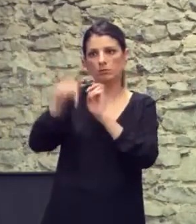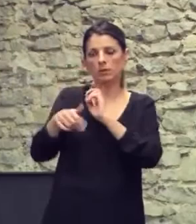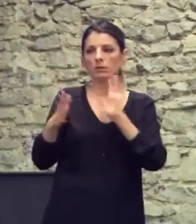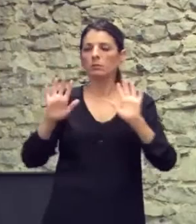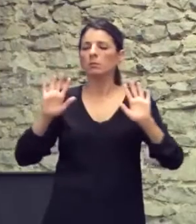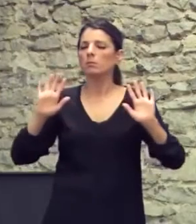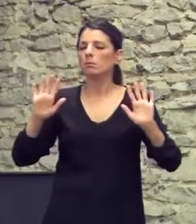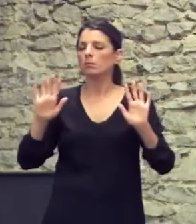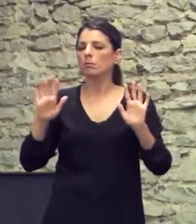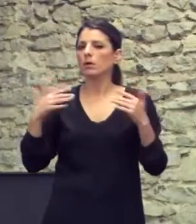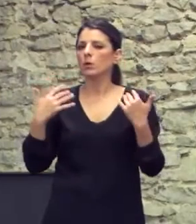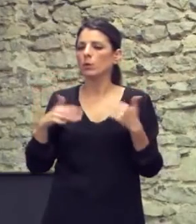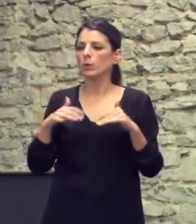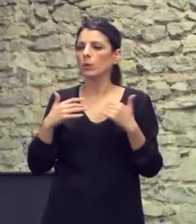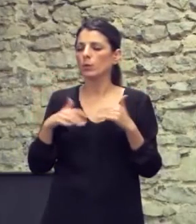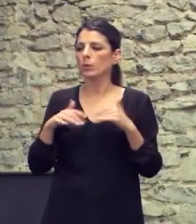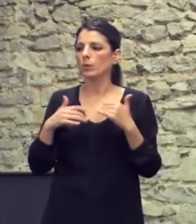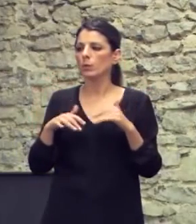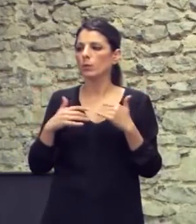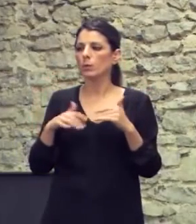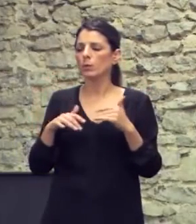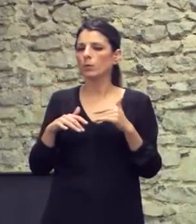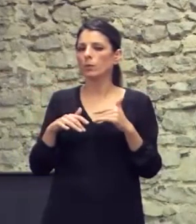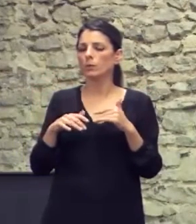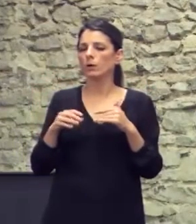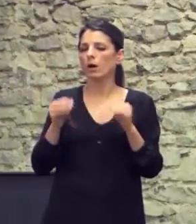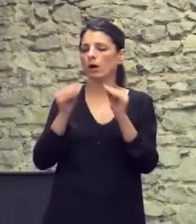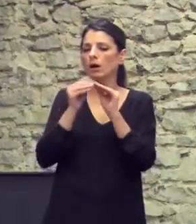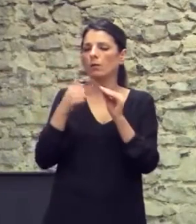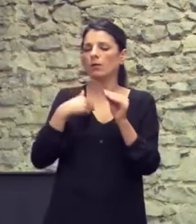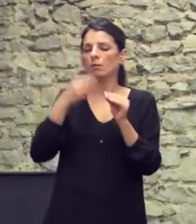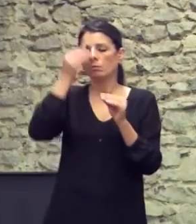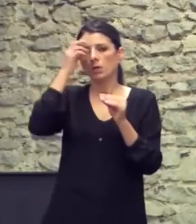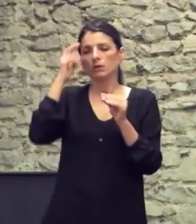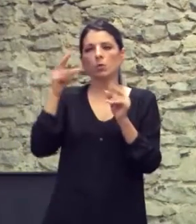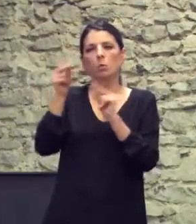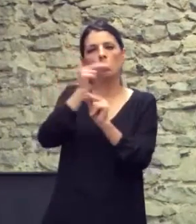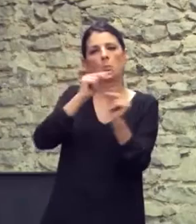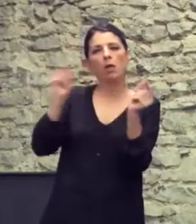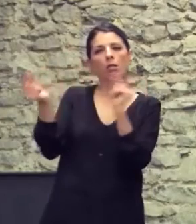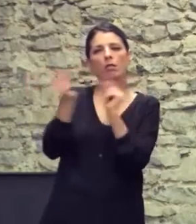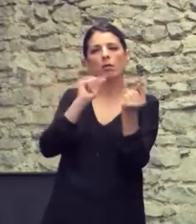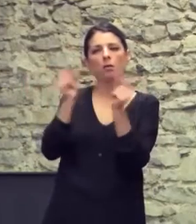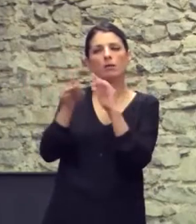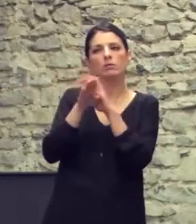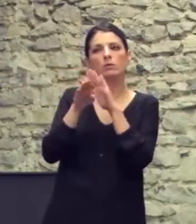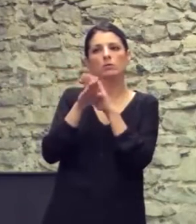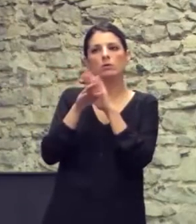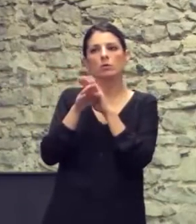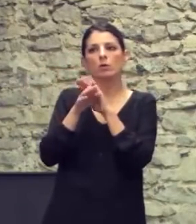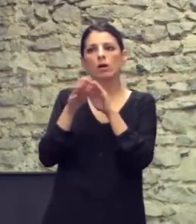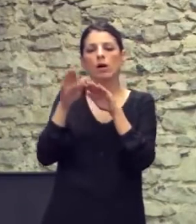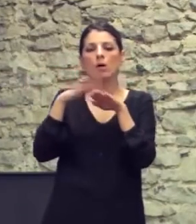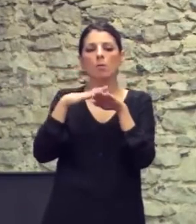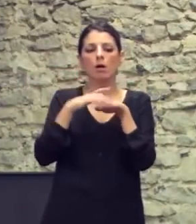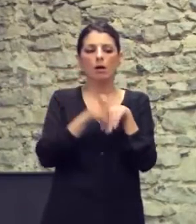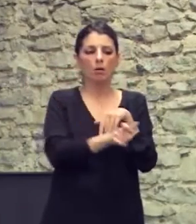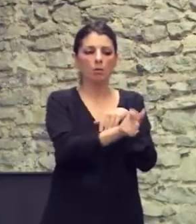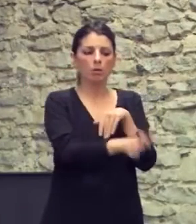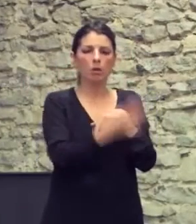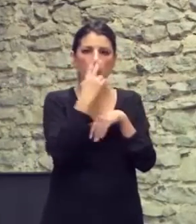ostras, larregitan uste dut hitz egiten ari garela, sujeto txiki txoietaz, betidanik